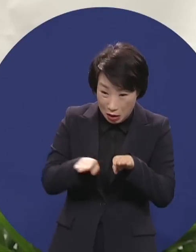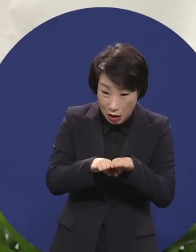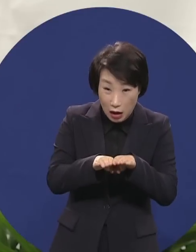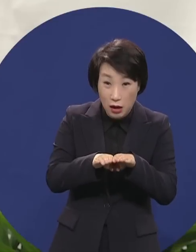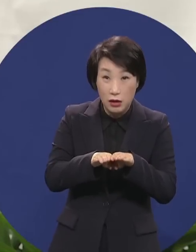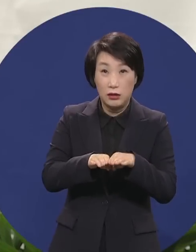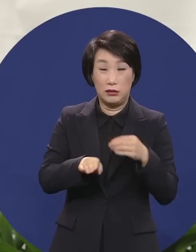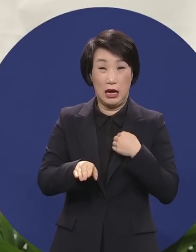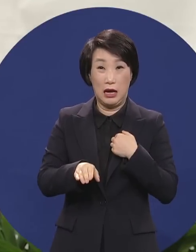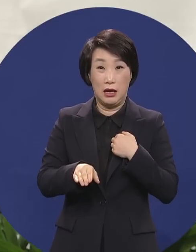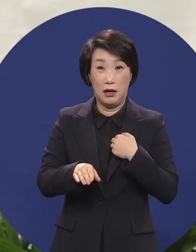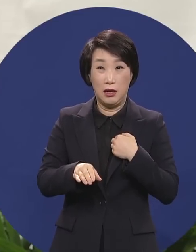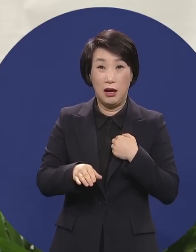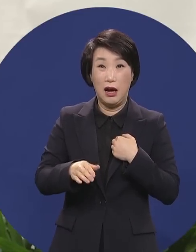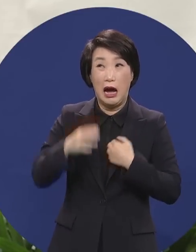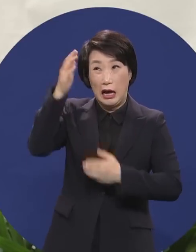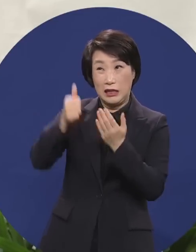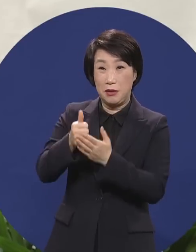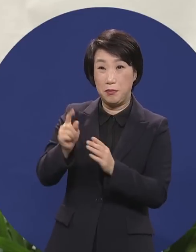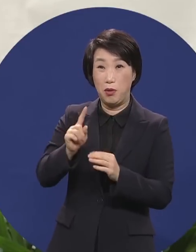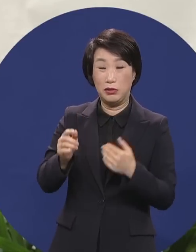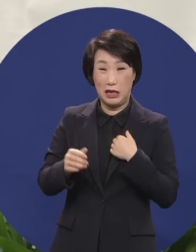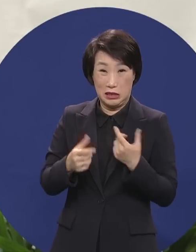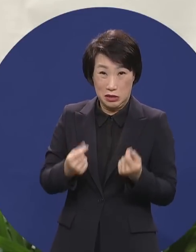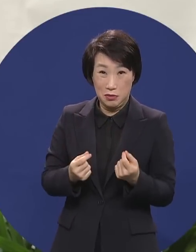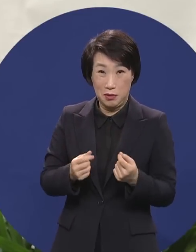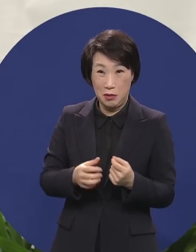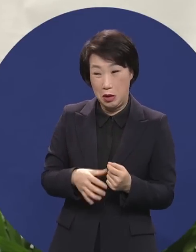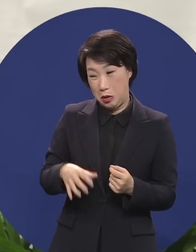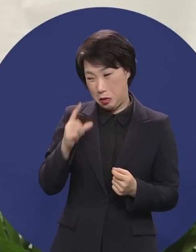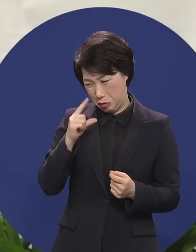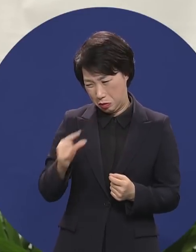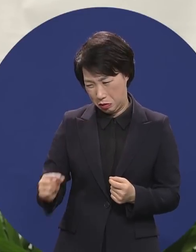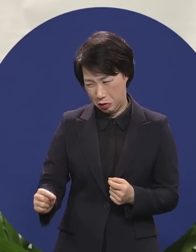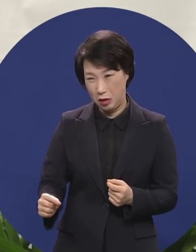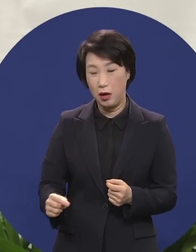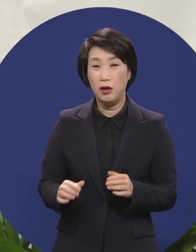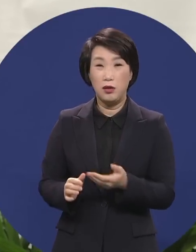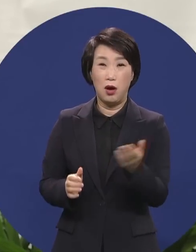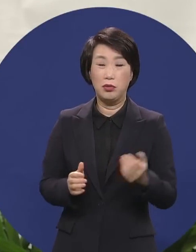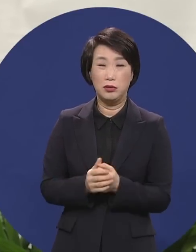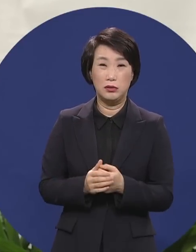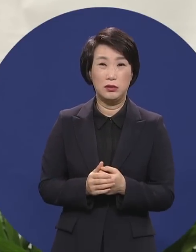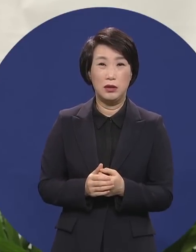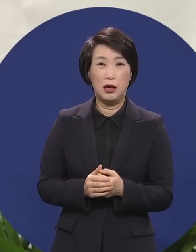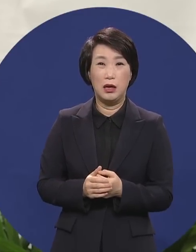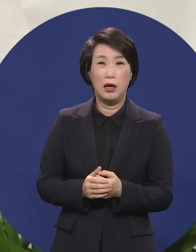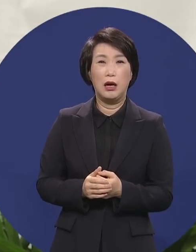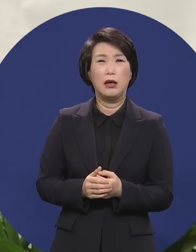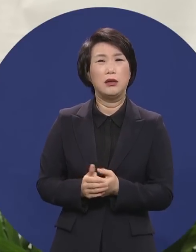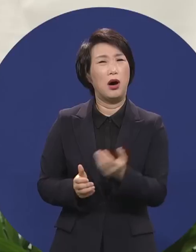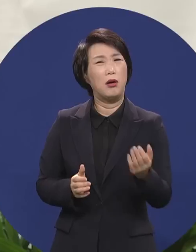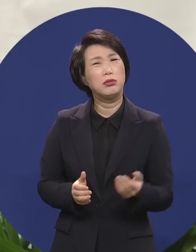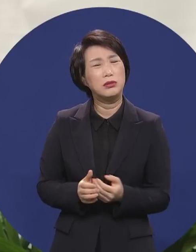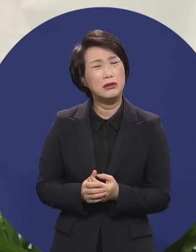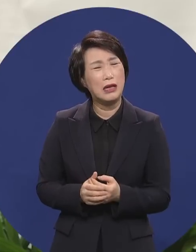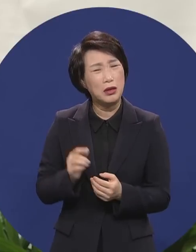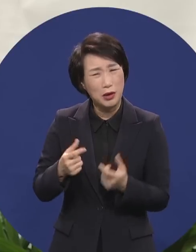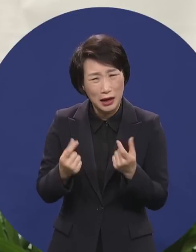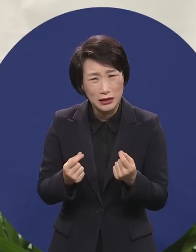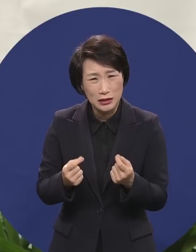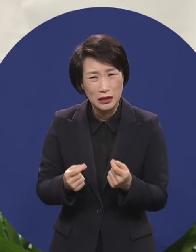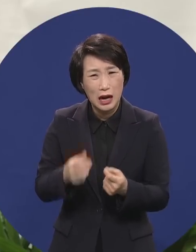들여놓고 하나님을 나만큼 쪽박을 만들어 아주 하나님을 내 수준의 분량만큼 아주 그렇게